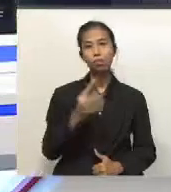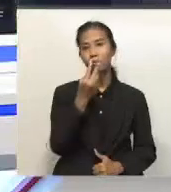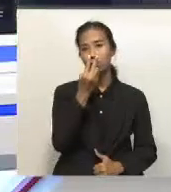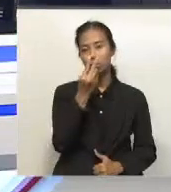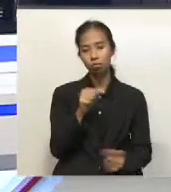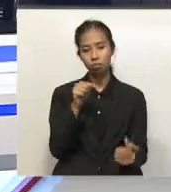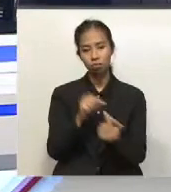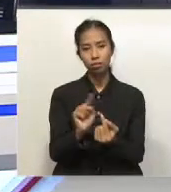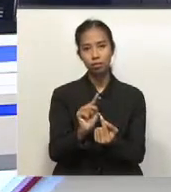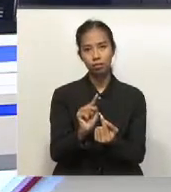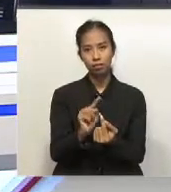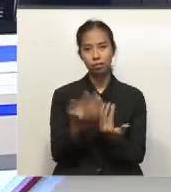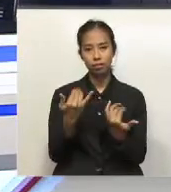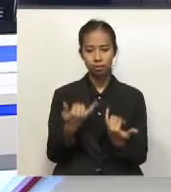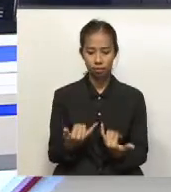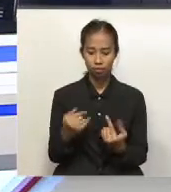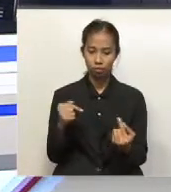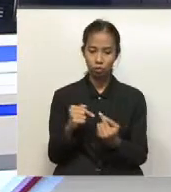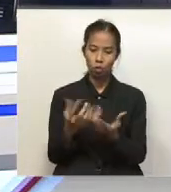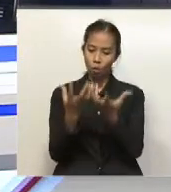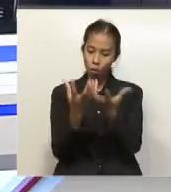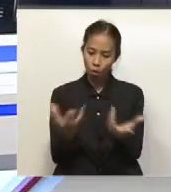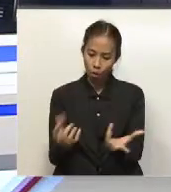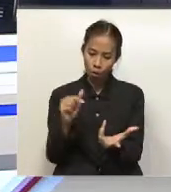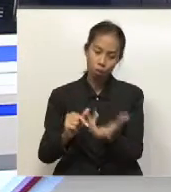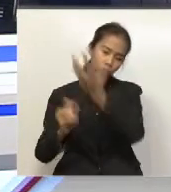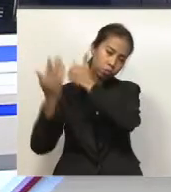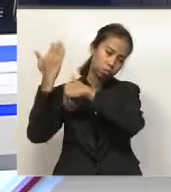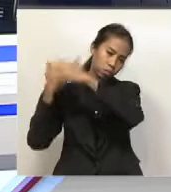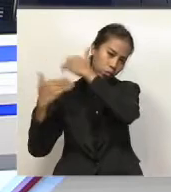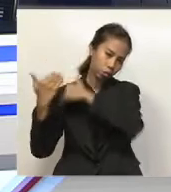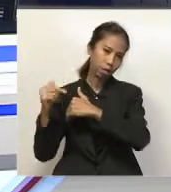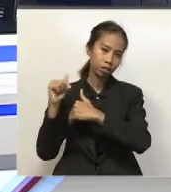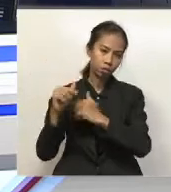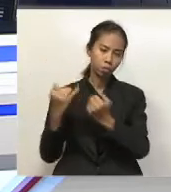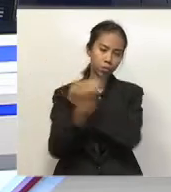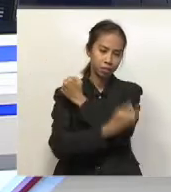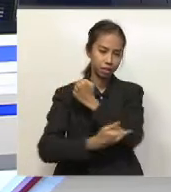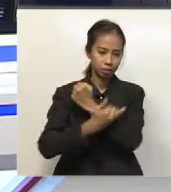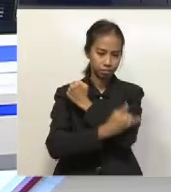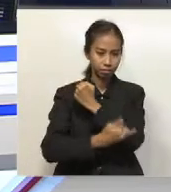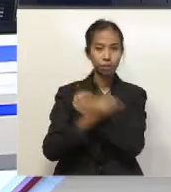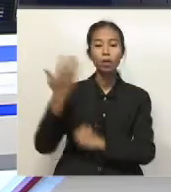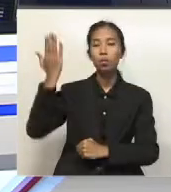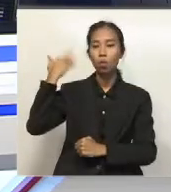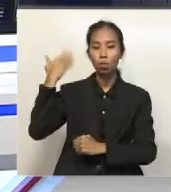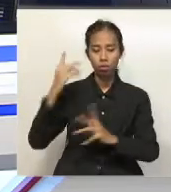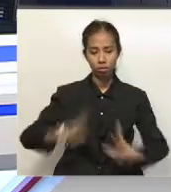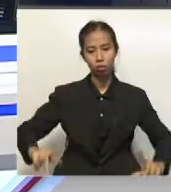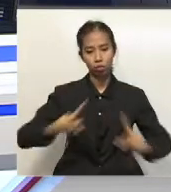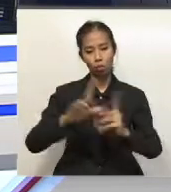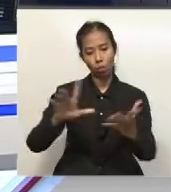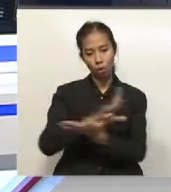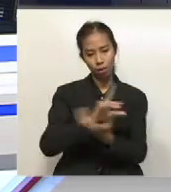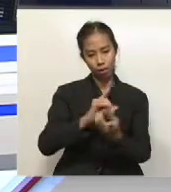มาดูเรื่องของการติดตามและก็รับมอบโบราณวัตถุนะคะที่อยู่ในพื้นที่ต่างประเทศที่ผ่านมากระทรวงวัฒนธรรมเนี่ยจะเดินท